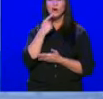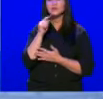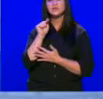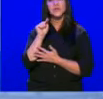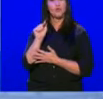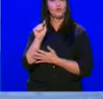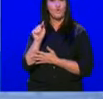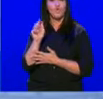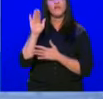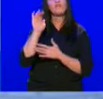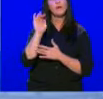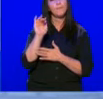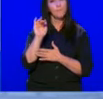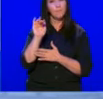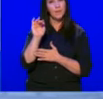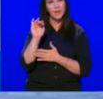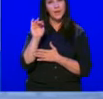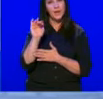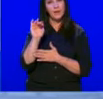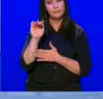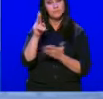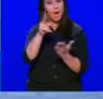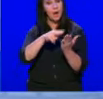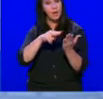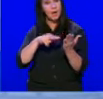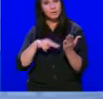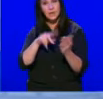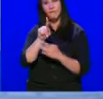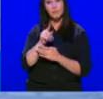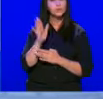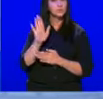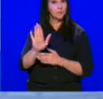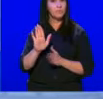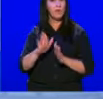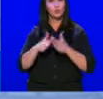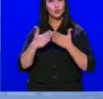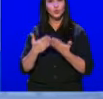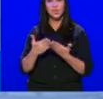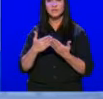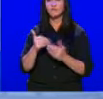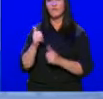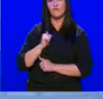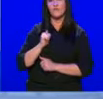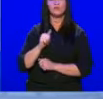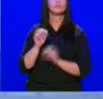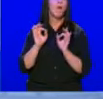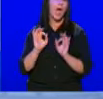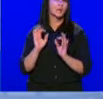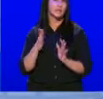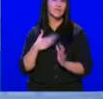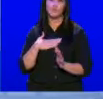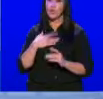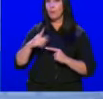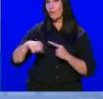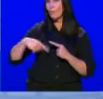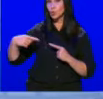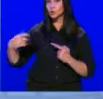това да бъде разгледан въпроса за нейното членство в НАТО. Естествено, има се